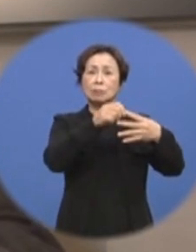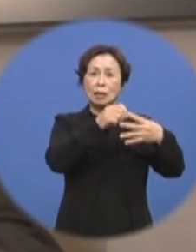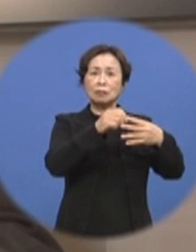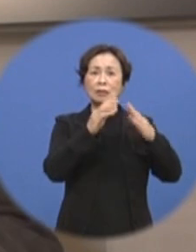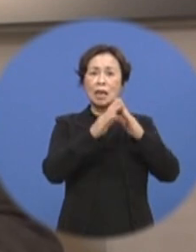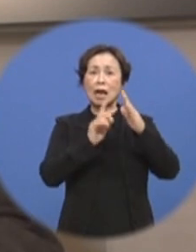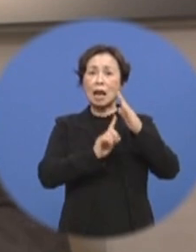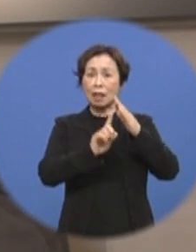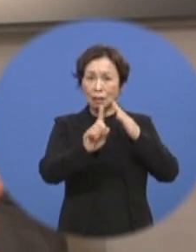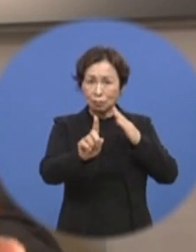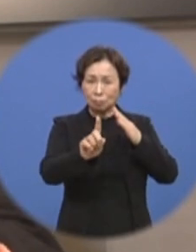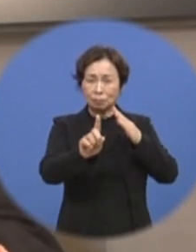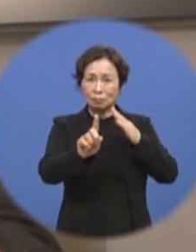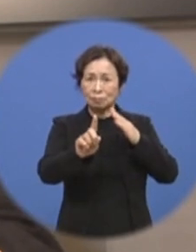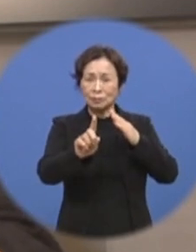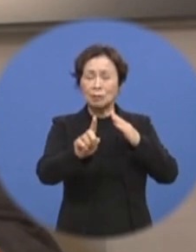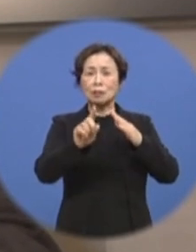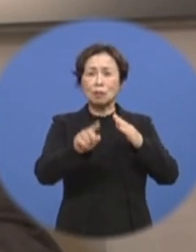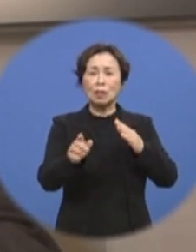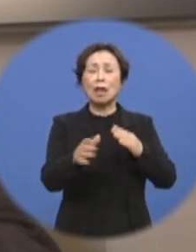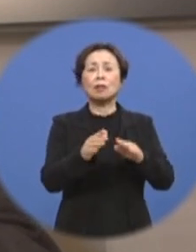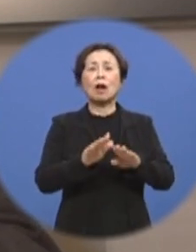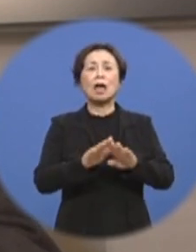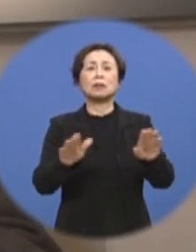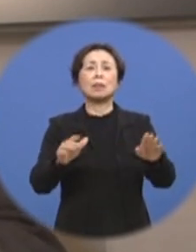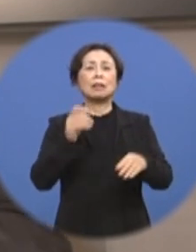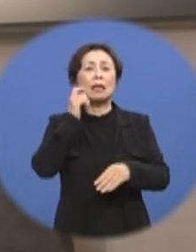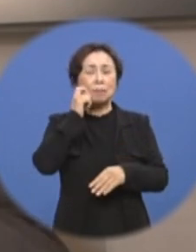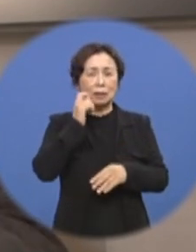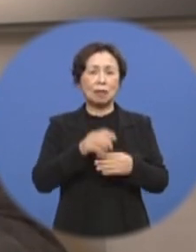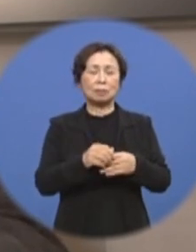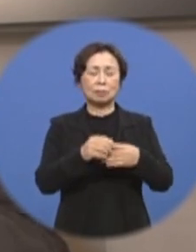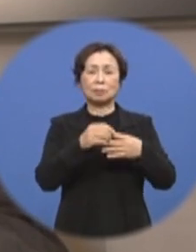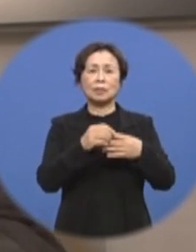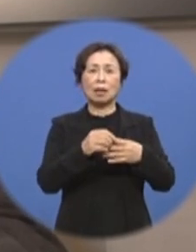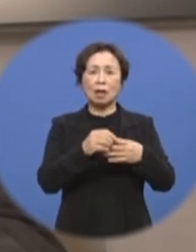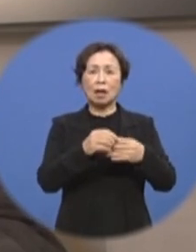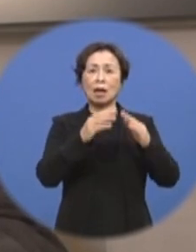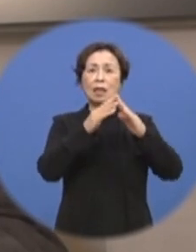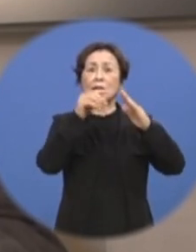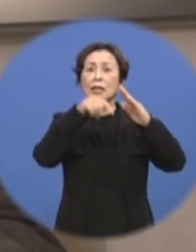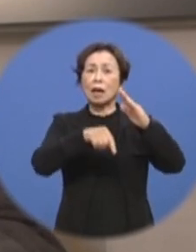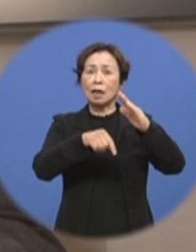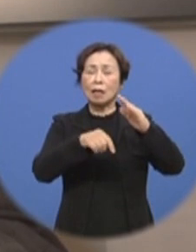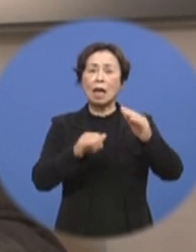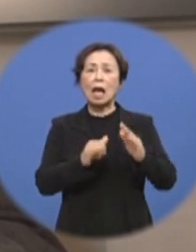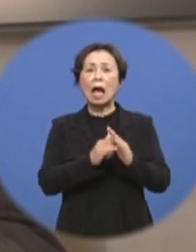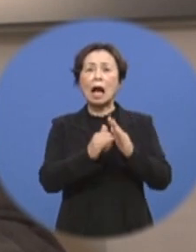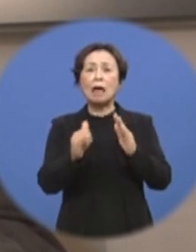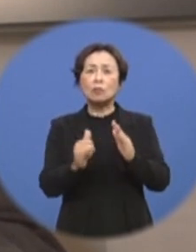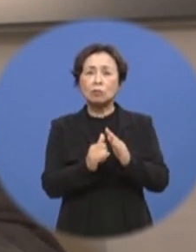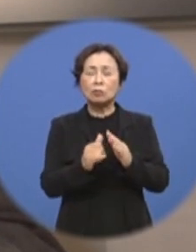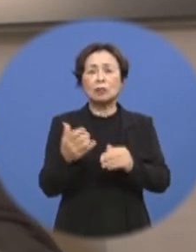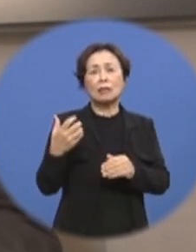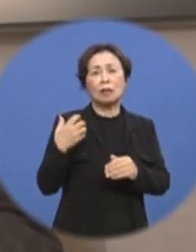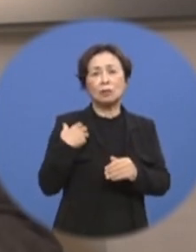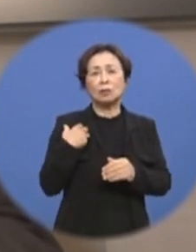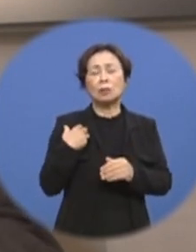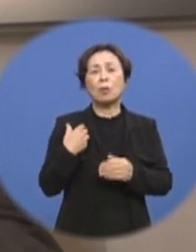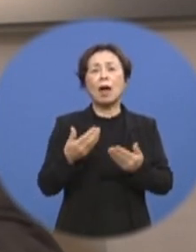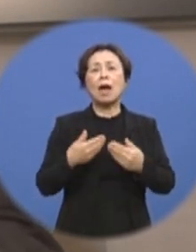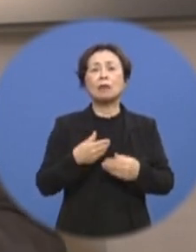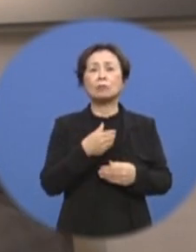もらわないとここでスタートできないだから家で家族に行ってもらえること最初は